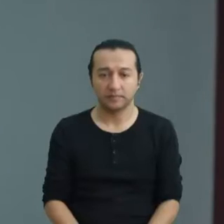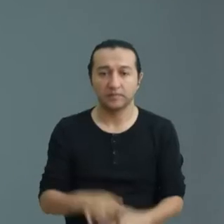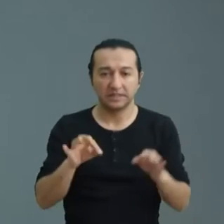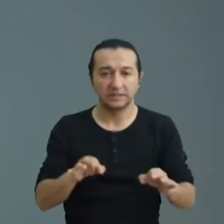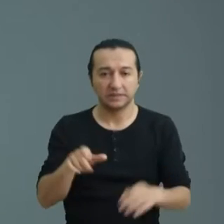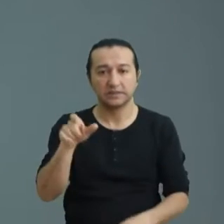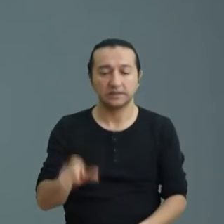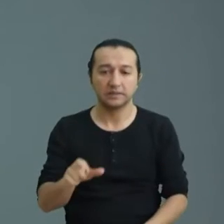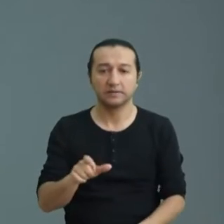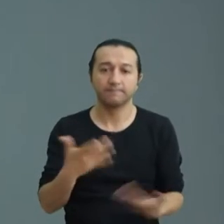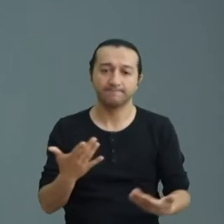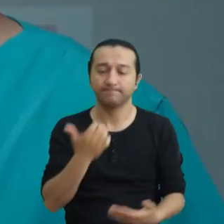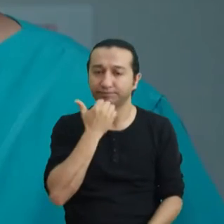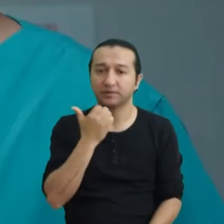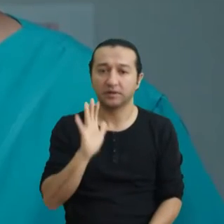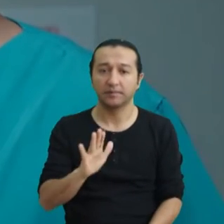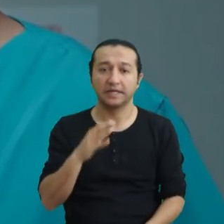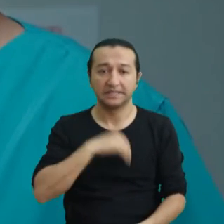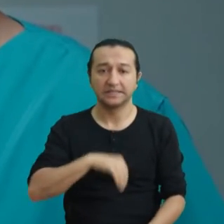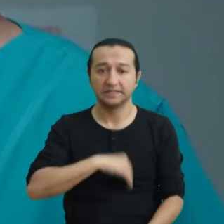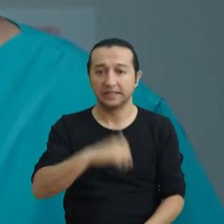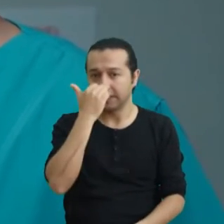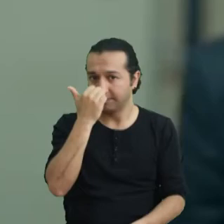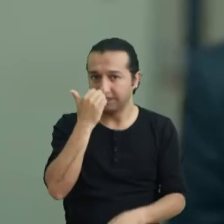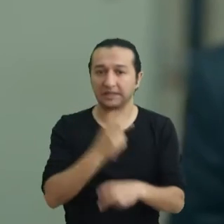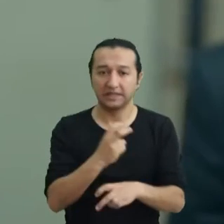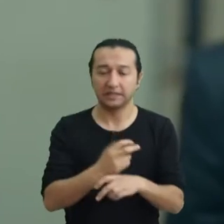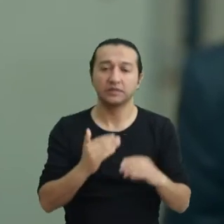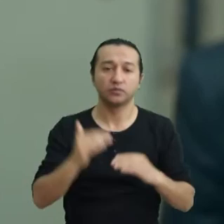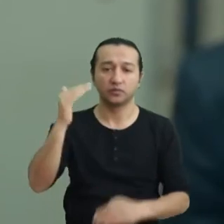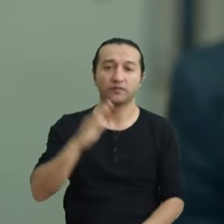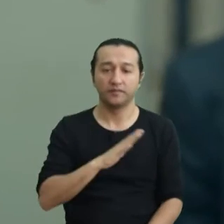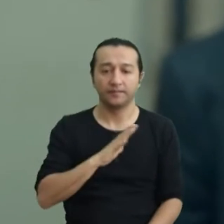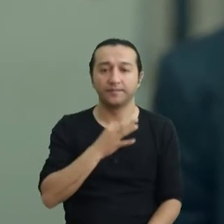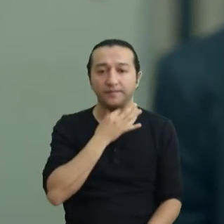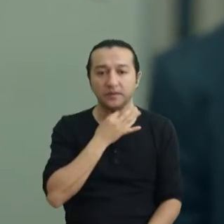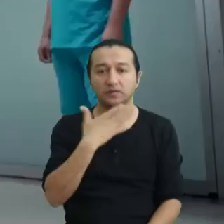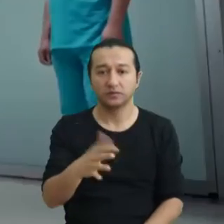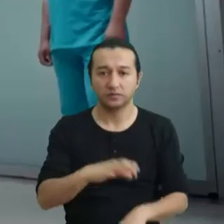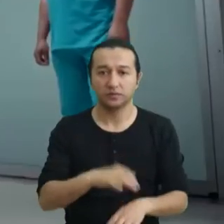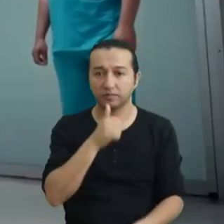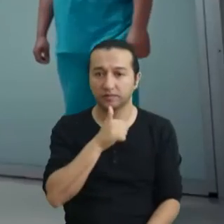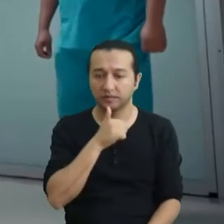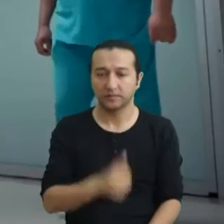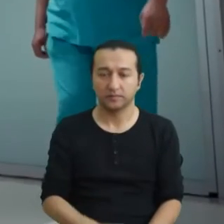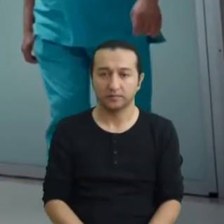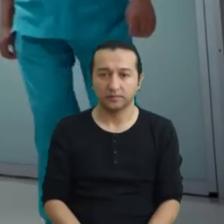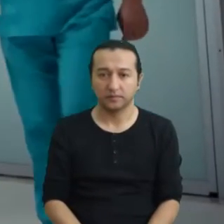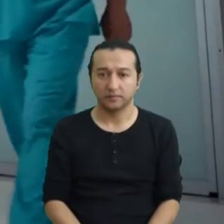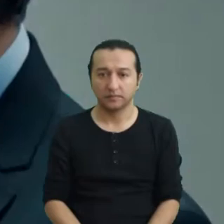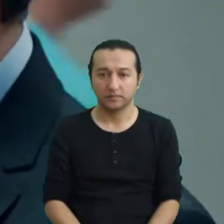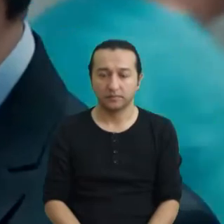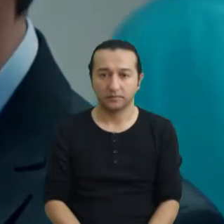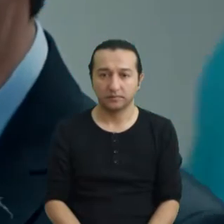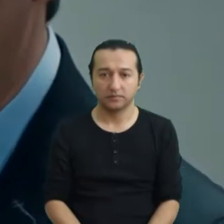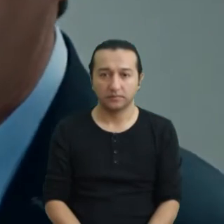Durumu şimdilik stabil ama hala iç kanama tehlikesi yüksek. Teşekkür ederiz doktor bey. Mavi kısa kollu